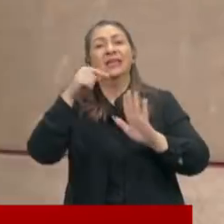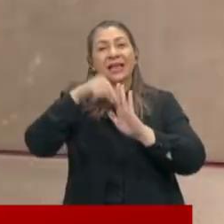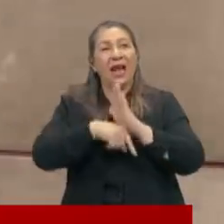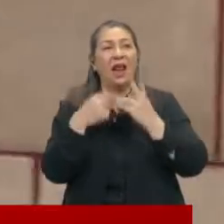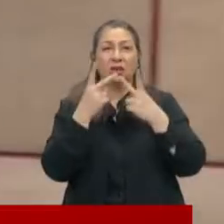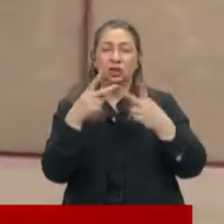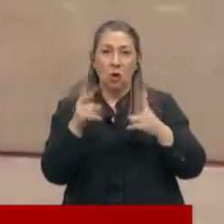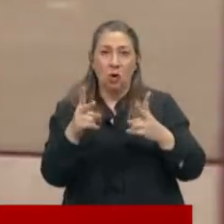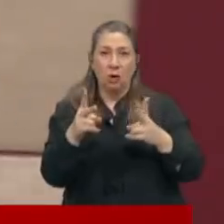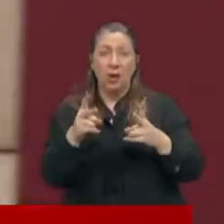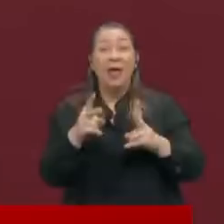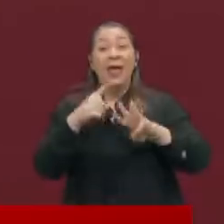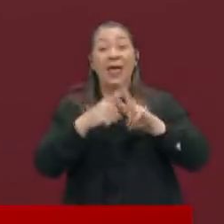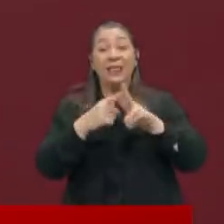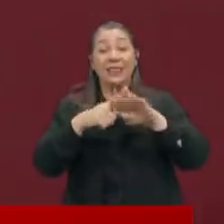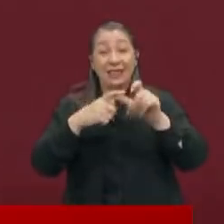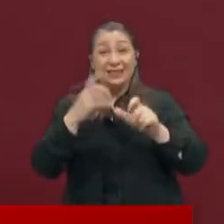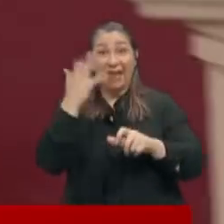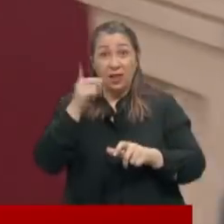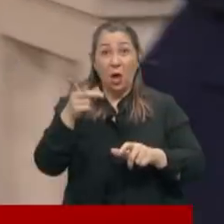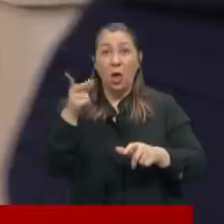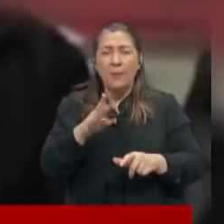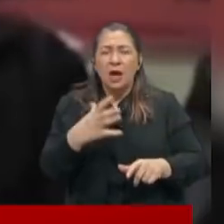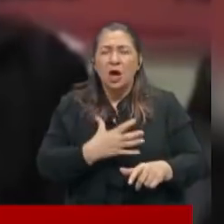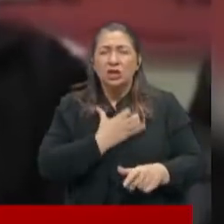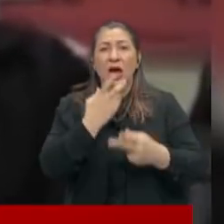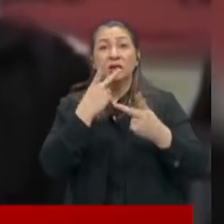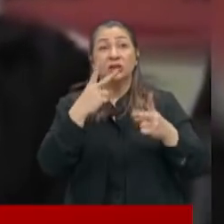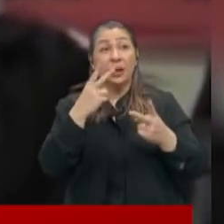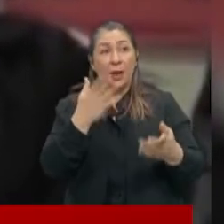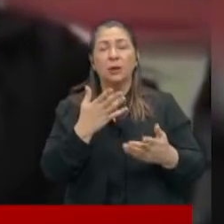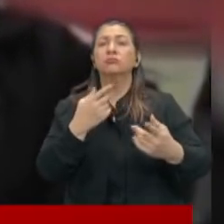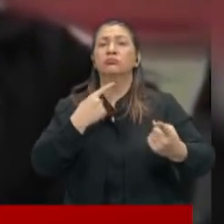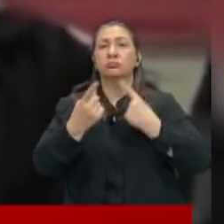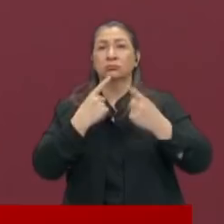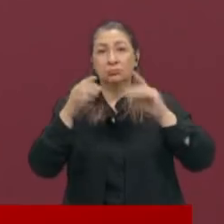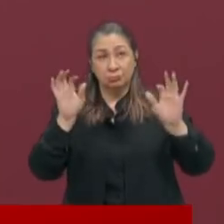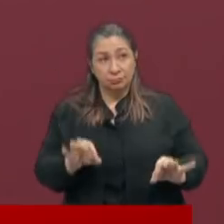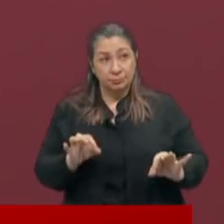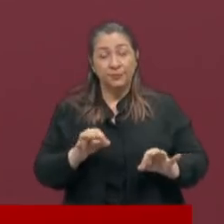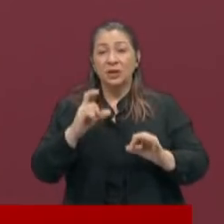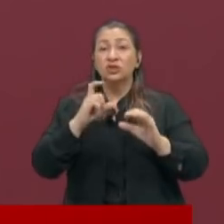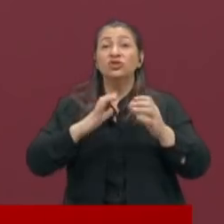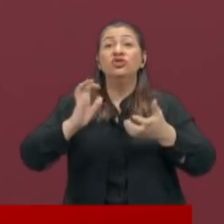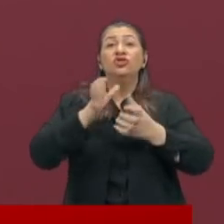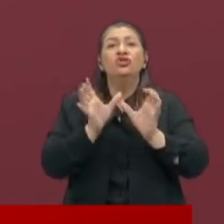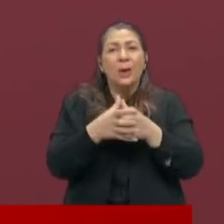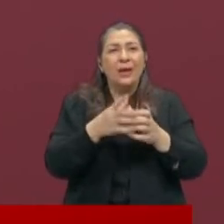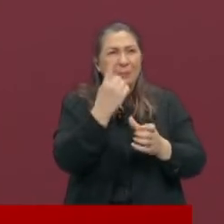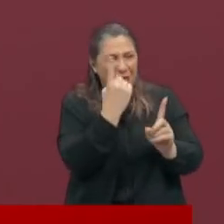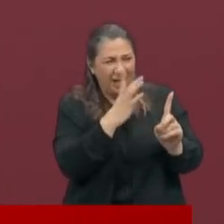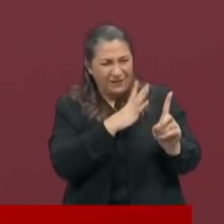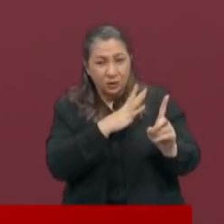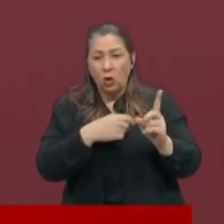detayları açıklıyor. Enes Karan'ın ölümü kadar acı veren açıklamaları masaya yatırıyor. Cemaatlerden bir tane